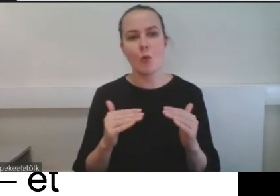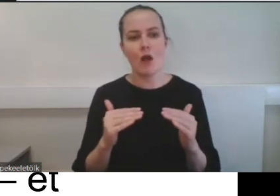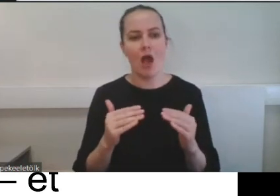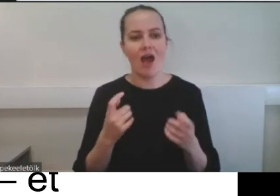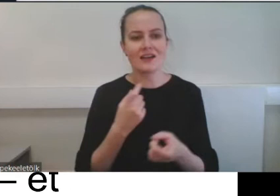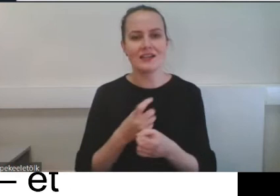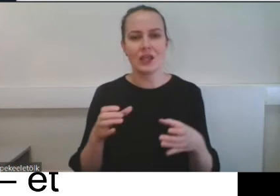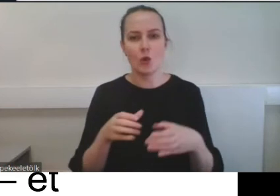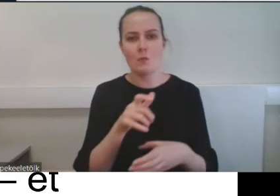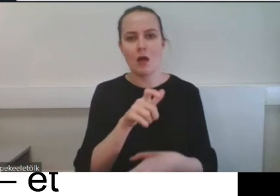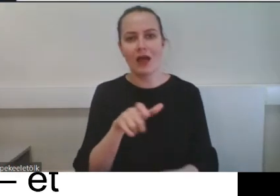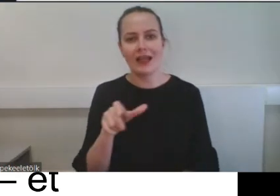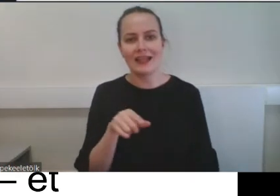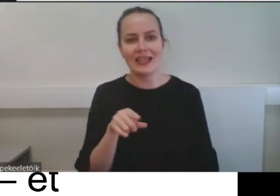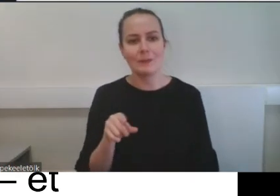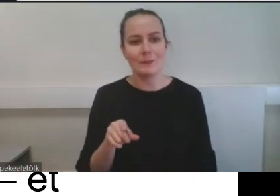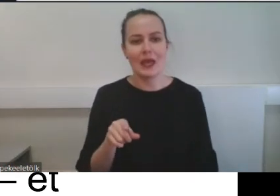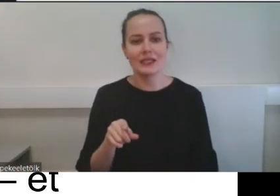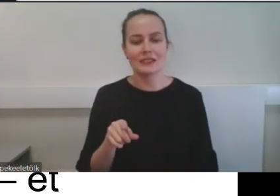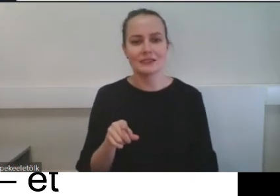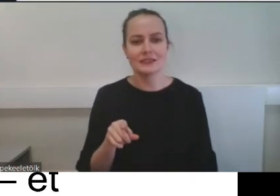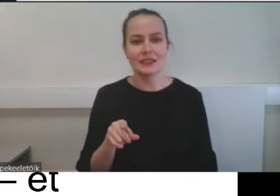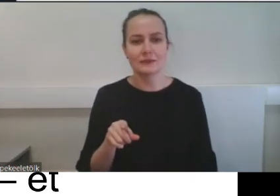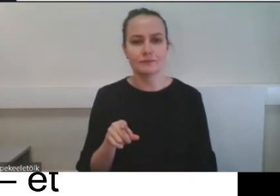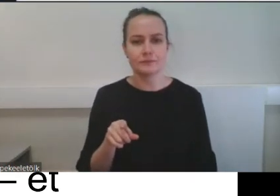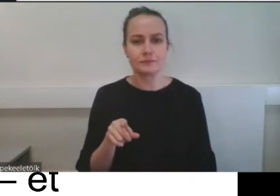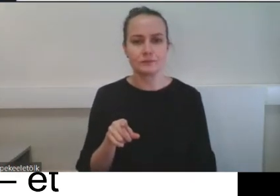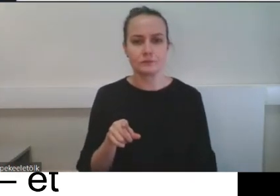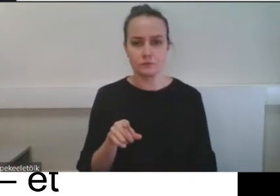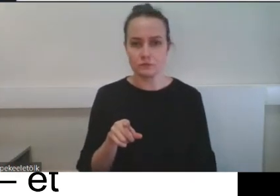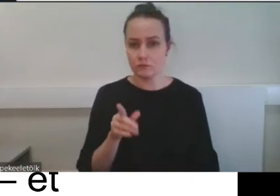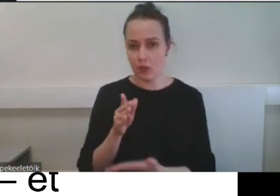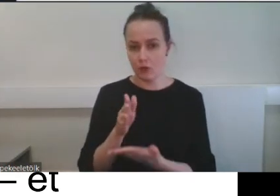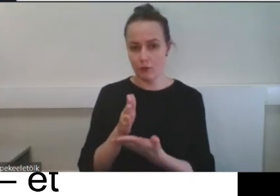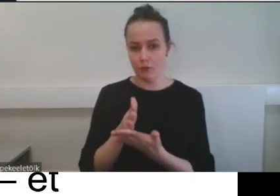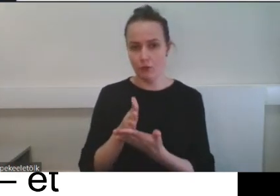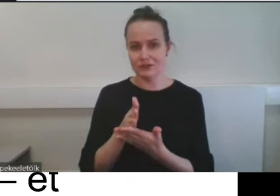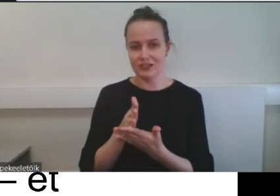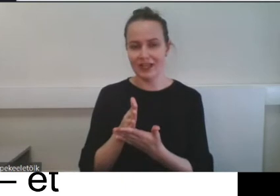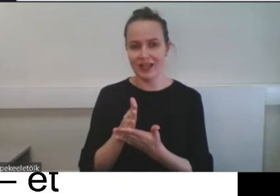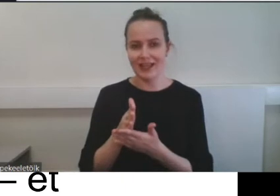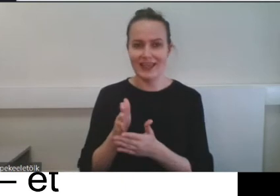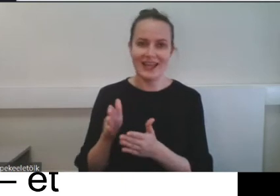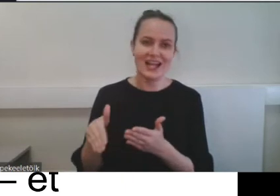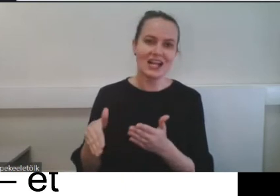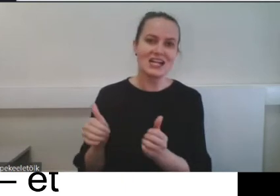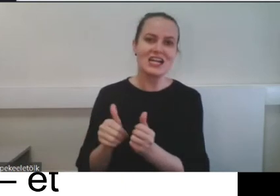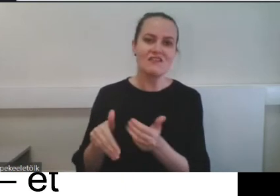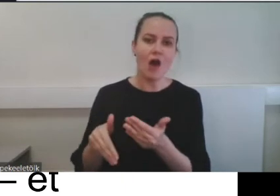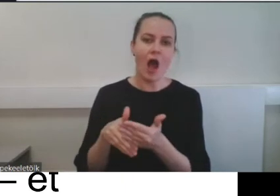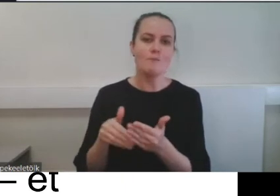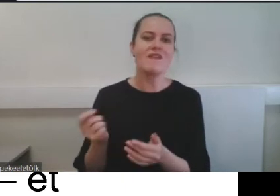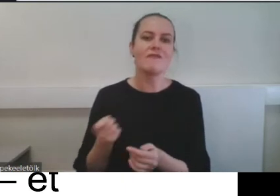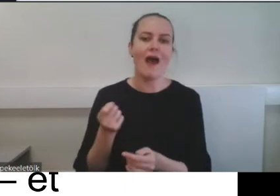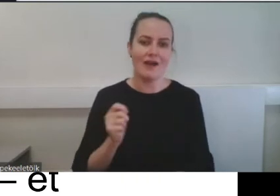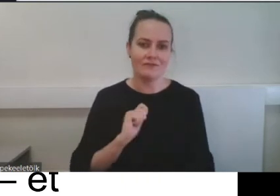et millised on iseseisva toimetuleku peamised riskirühmad. ja just nägime, et riskirühmade